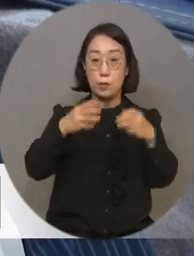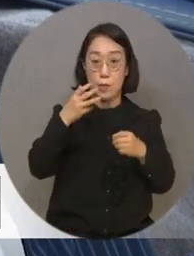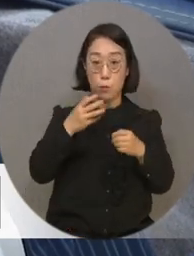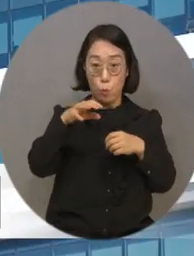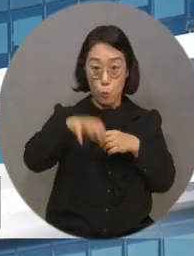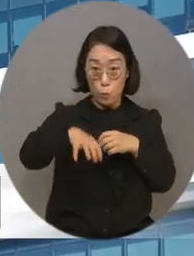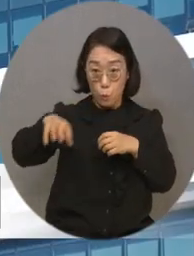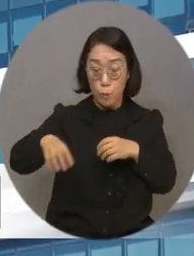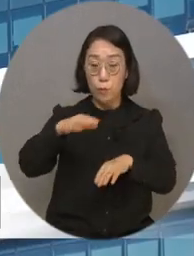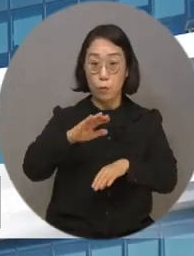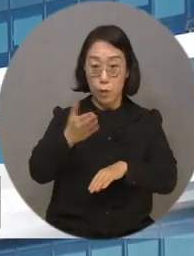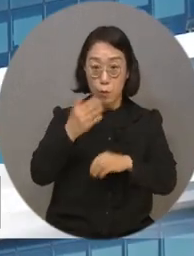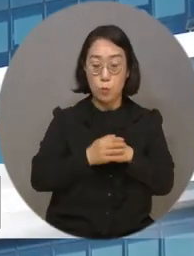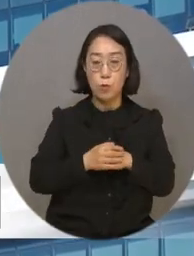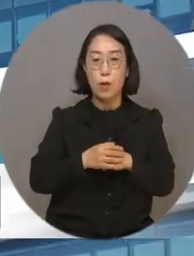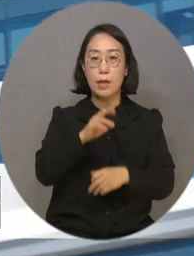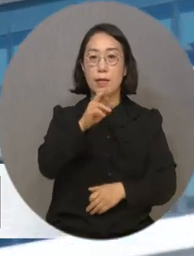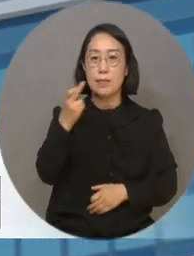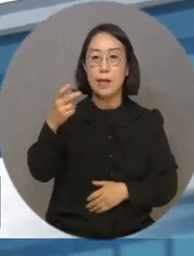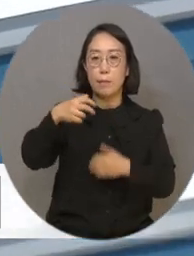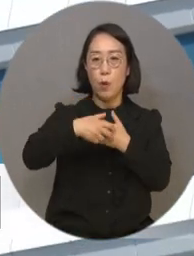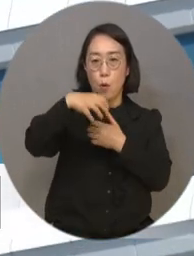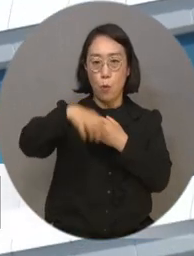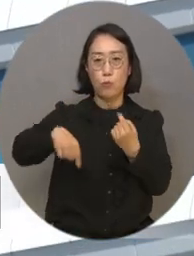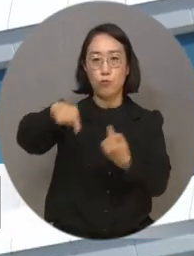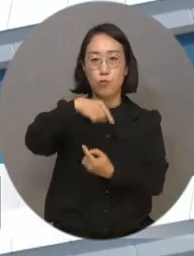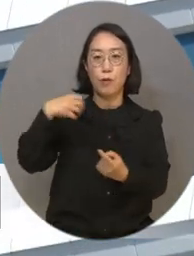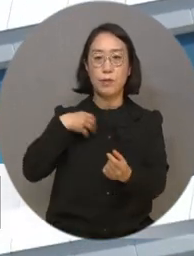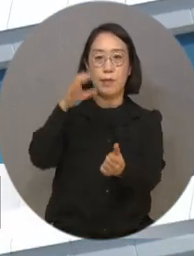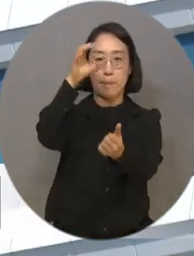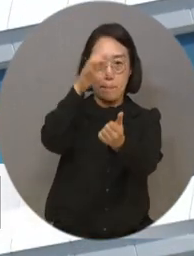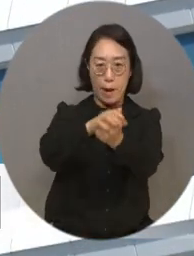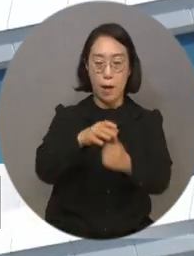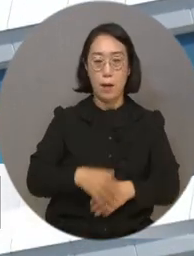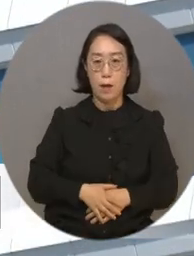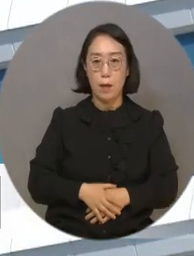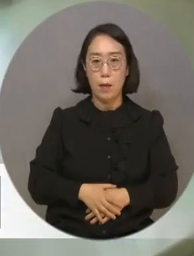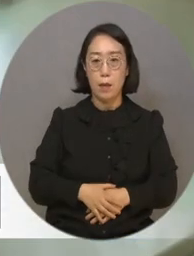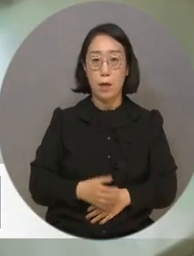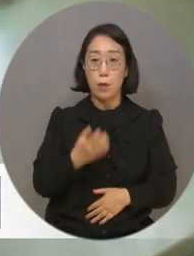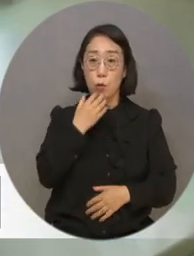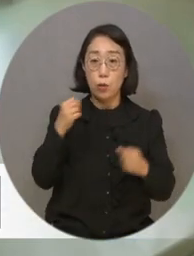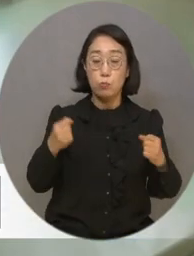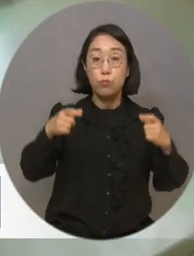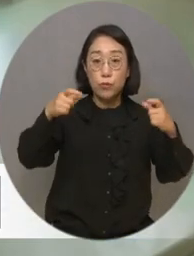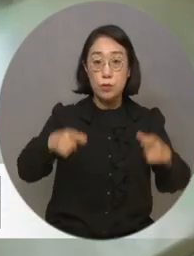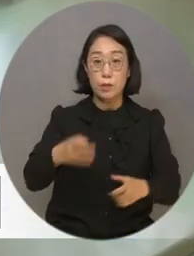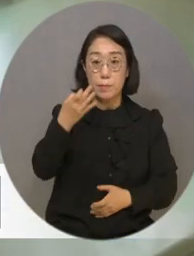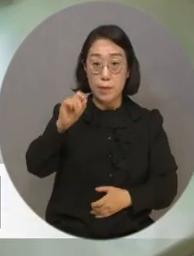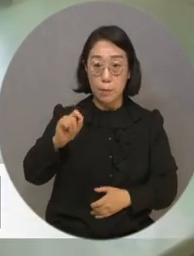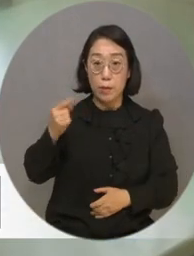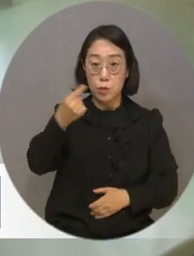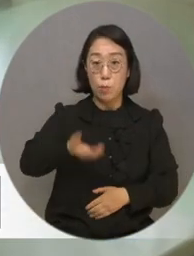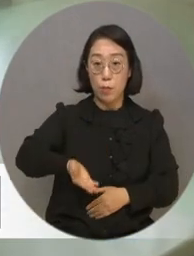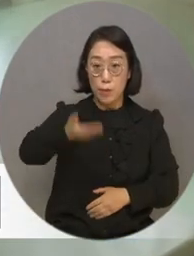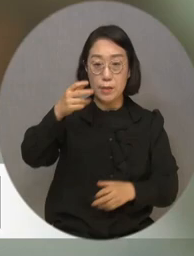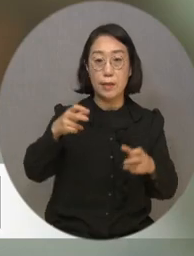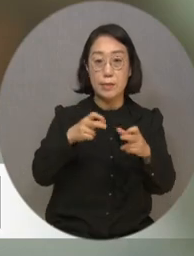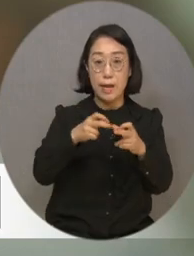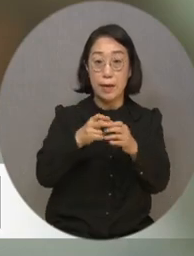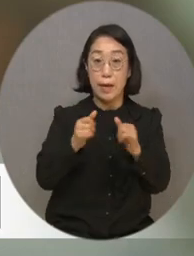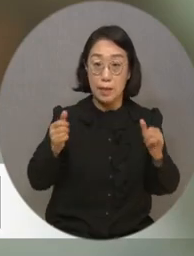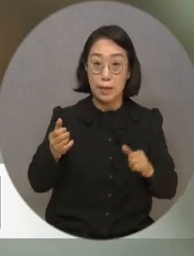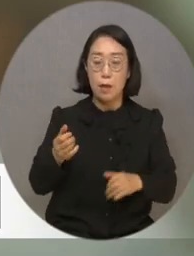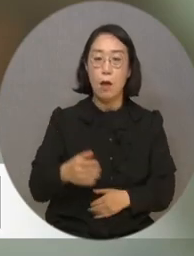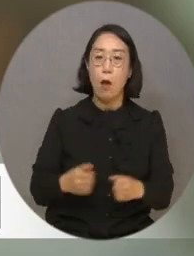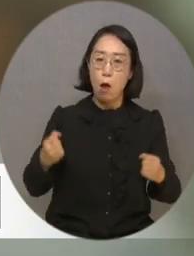지역센터로 국민건강보험 일산병원이 운영을 담당합니다. 경기북부 지역 내 14만 천여 명의 장애인을 대상으로